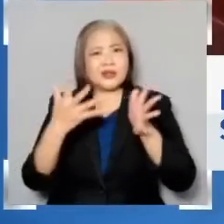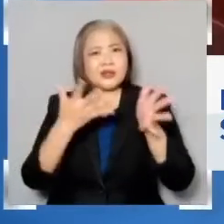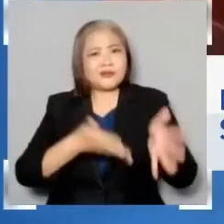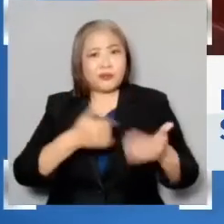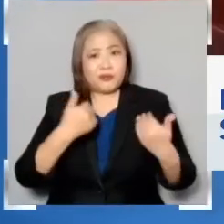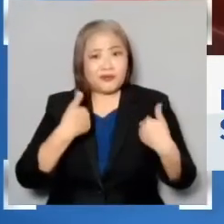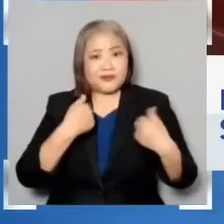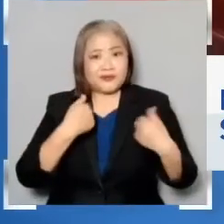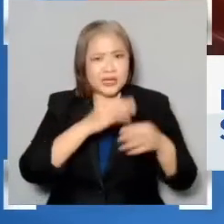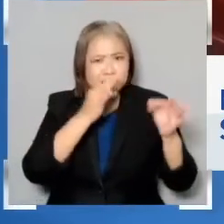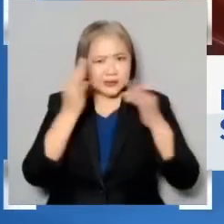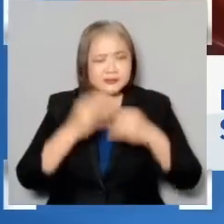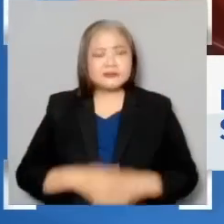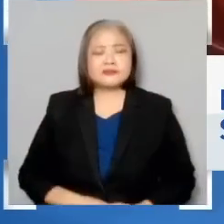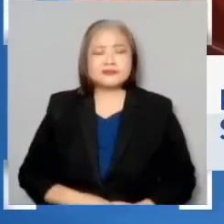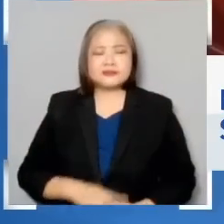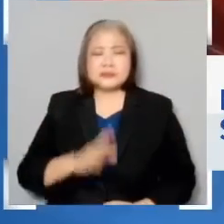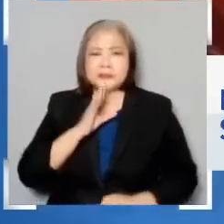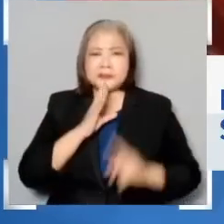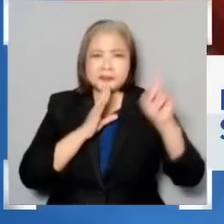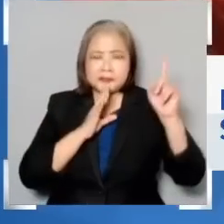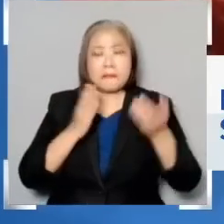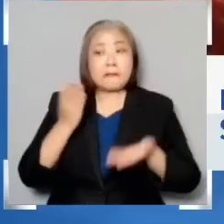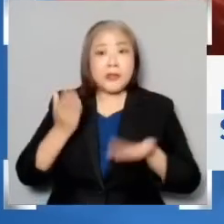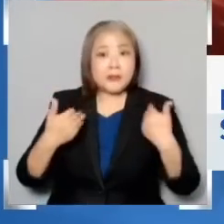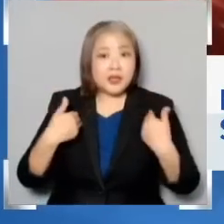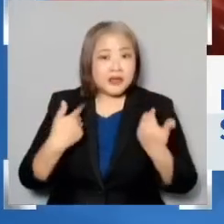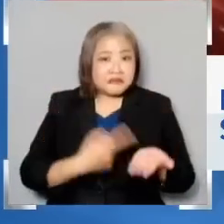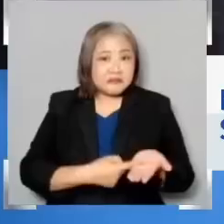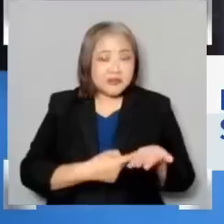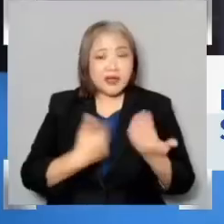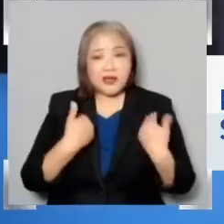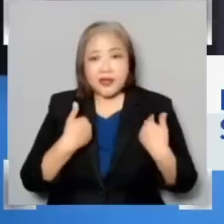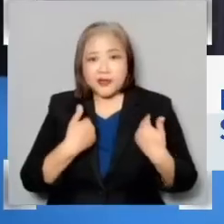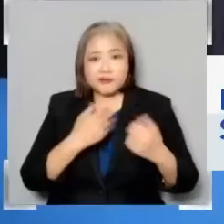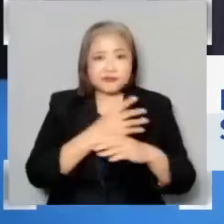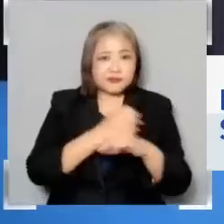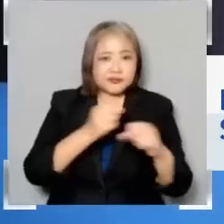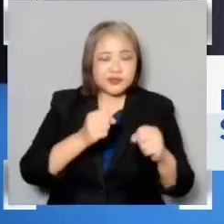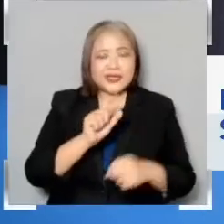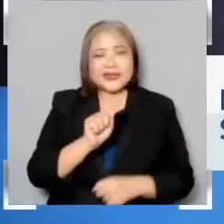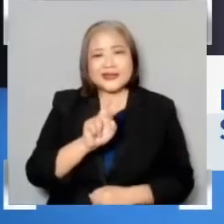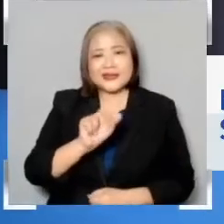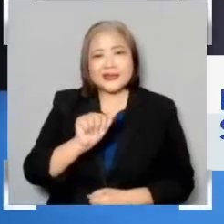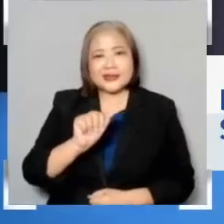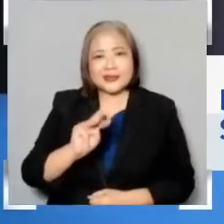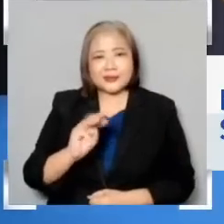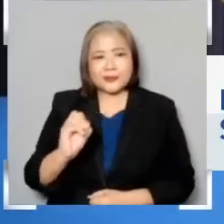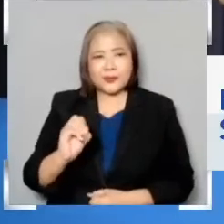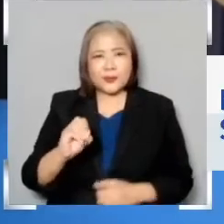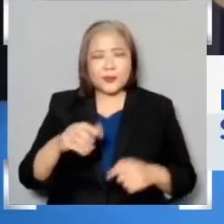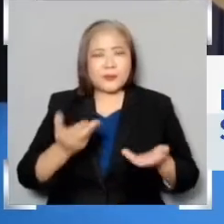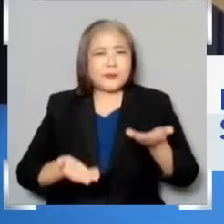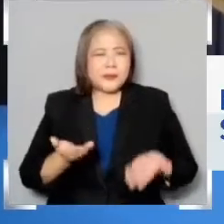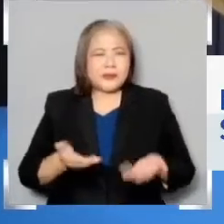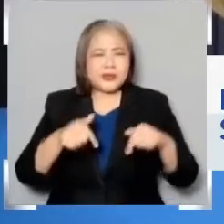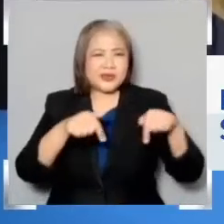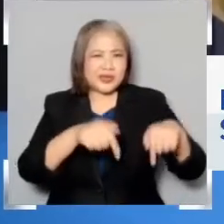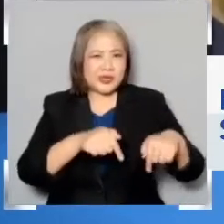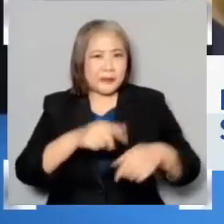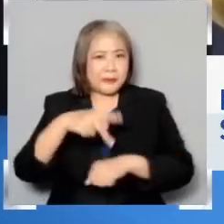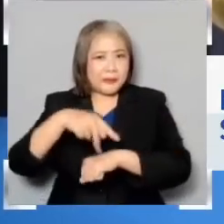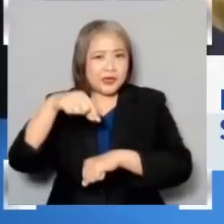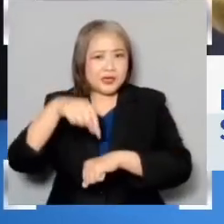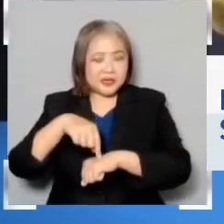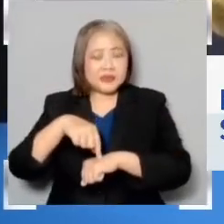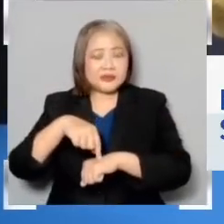may katransaksyon dito sa tramo or may kinuhanan siya mismo dito sa Parañaque.